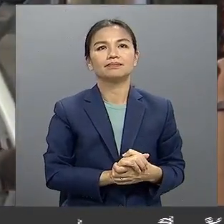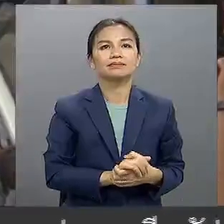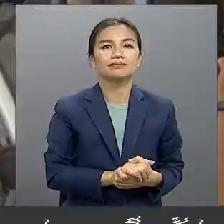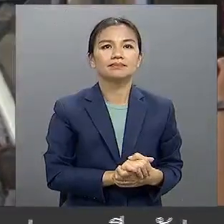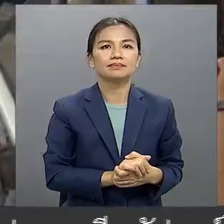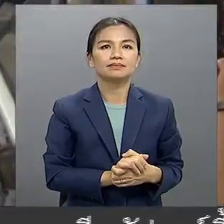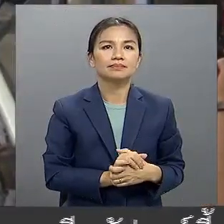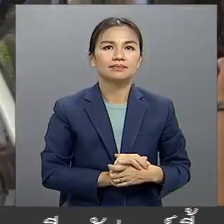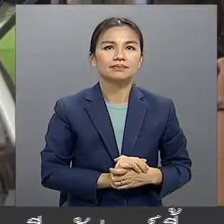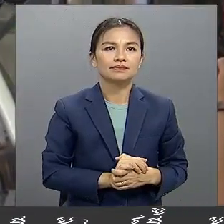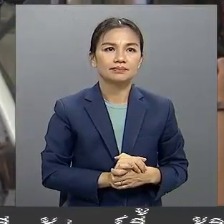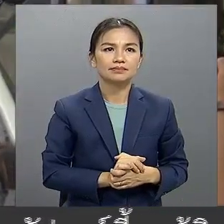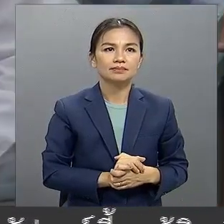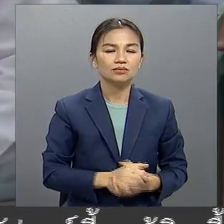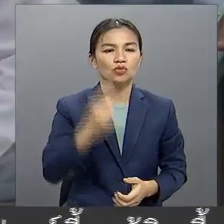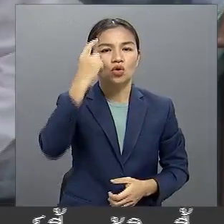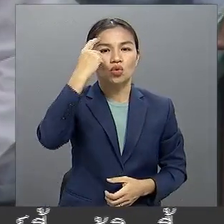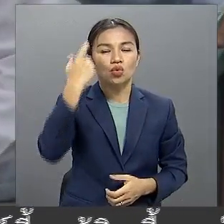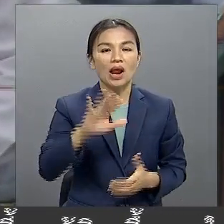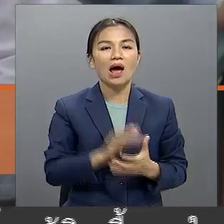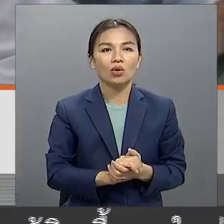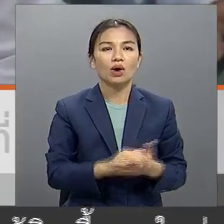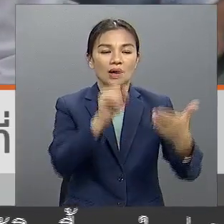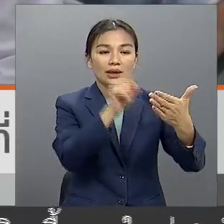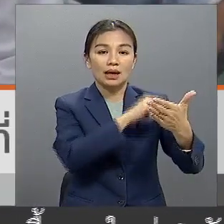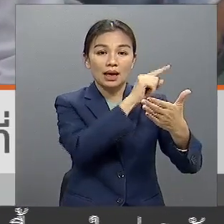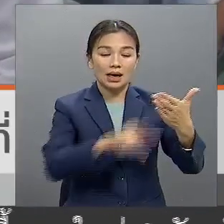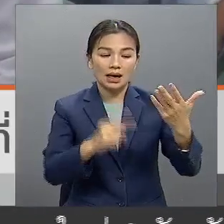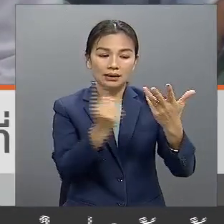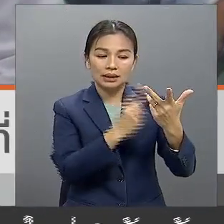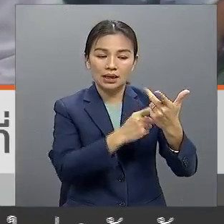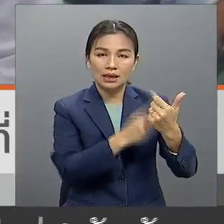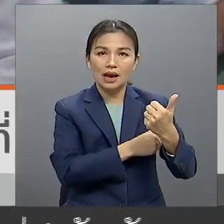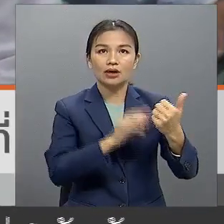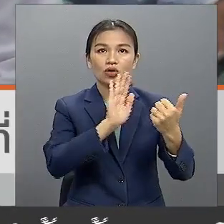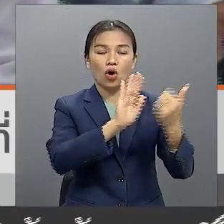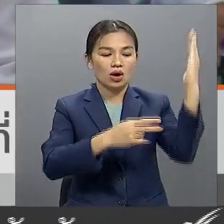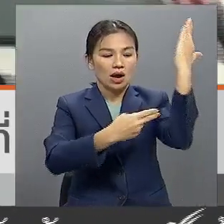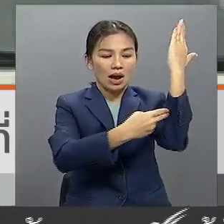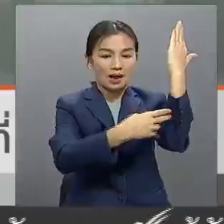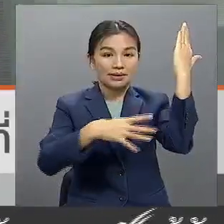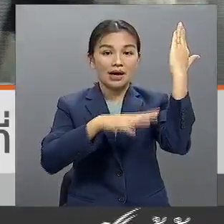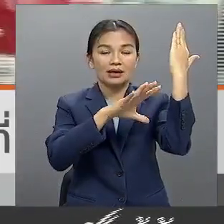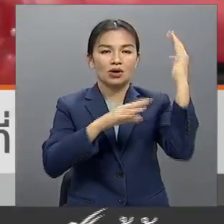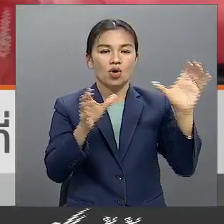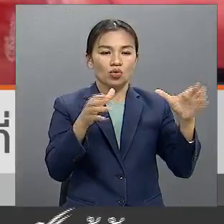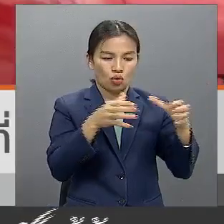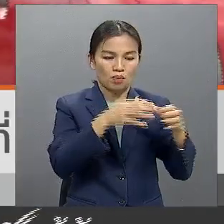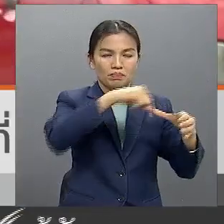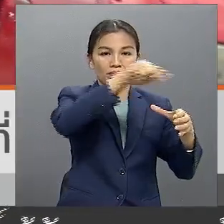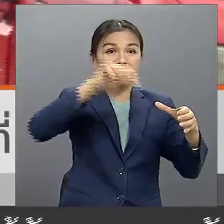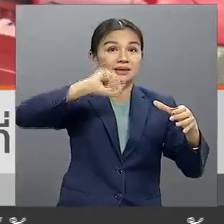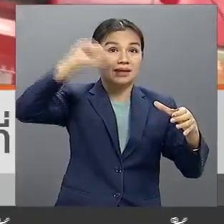หลังทราบผลคะแนนเลือกตั้งนายกเทศมนตรีนครหาดใหญ่และสมาชิกสภาเทศบาลแบบยกทีมนะคะมีคะแนนมากกว่